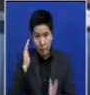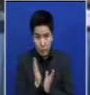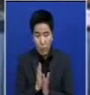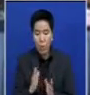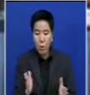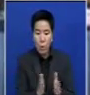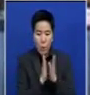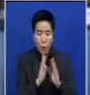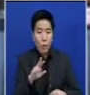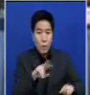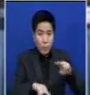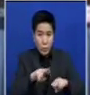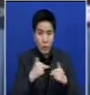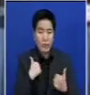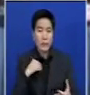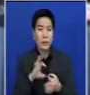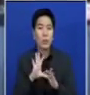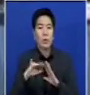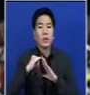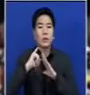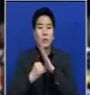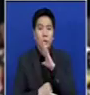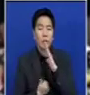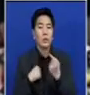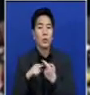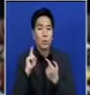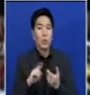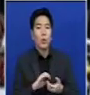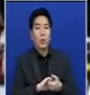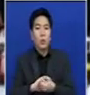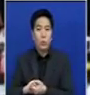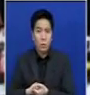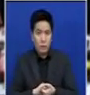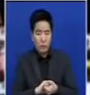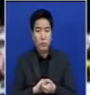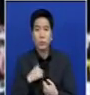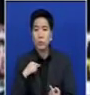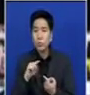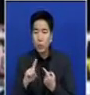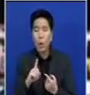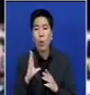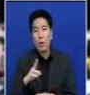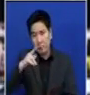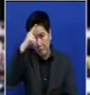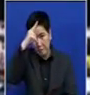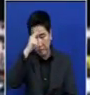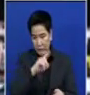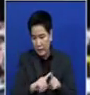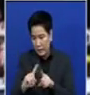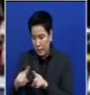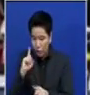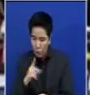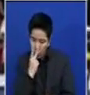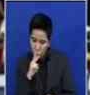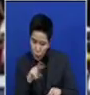วมกับฝ่ายปกครองโดยเฉพาะผู้ว่าราชการจังหวัดต้องร่วมมือกันดำเนินการกับผู้ที่มีอิทธิพลในพื้นที่ตามนโยบาย